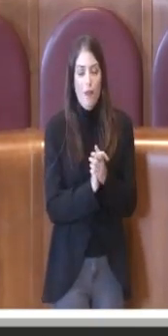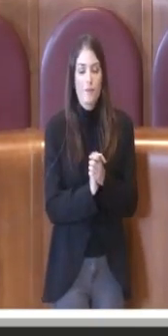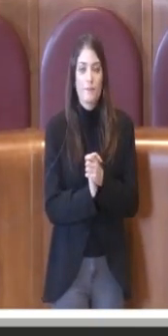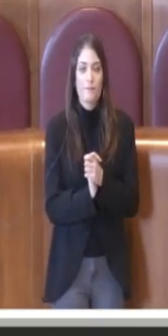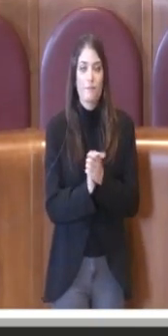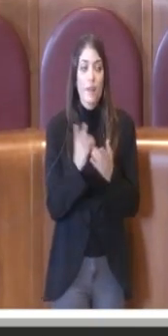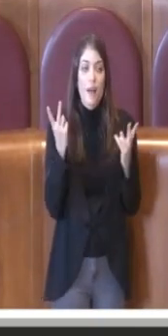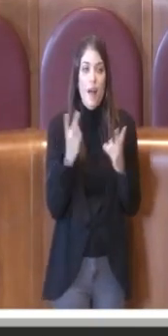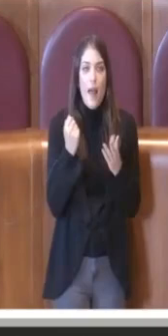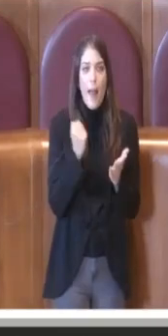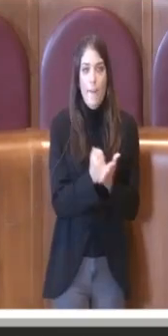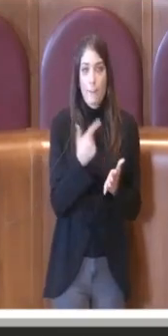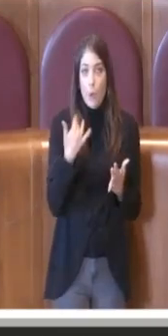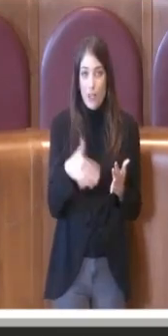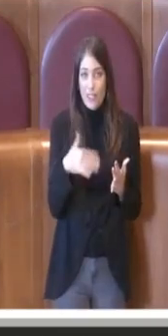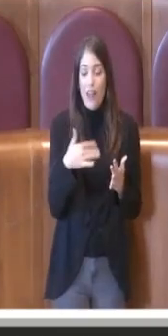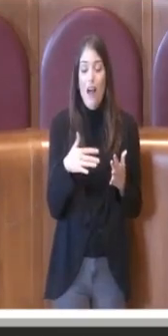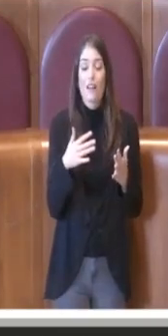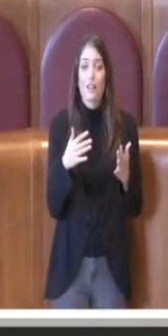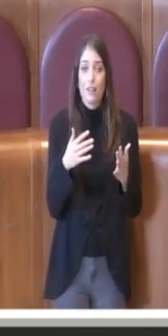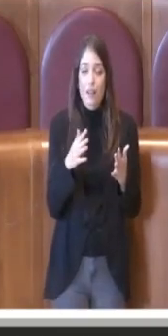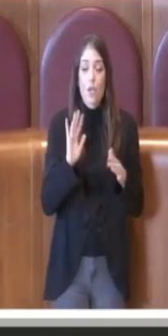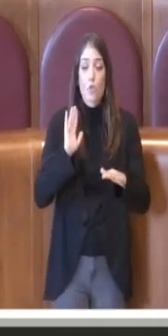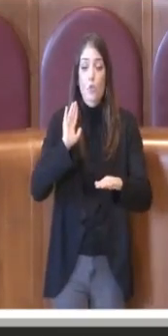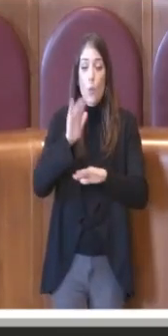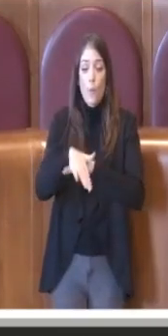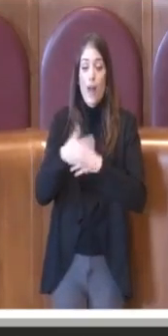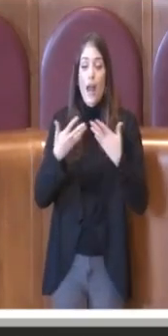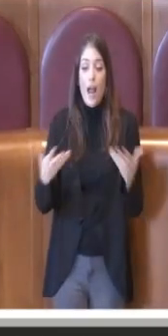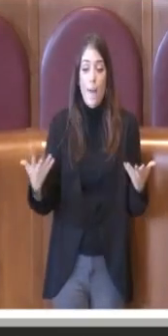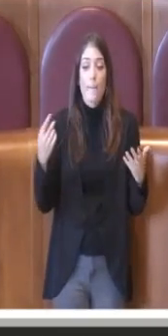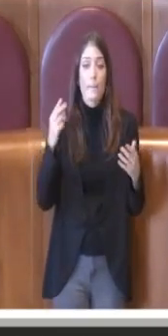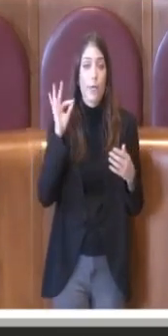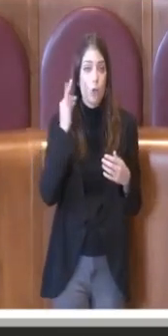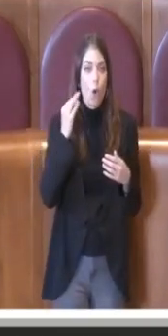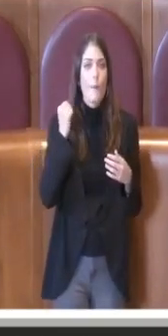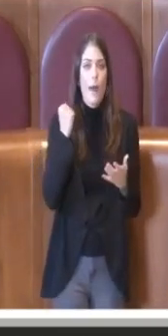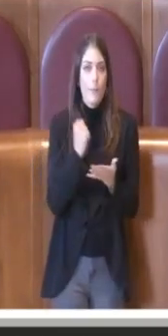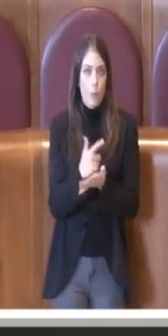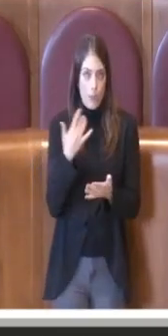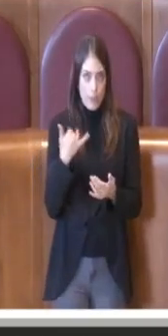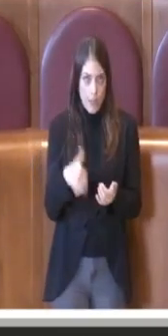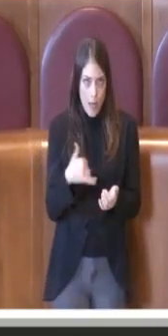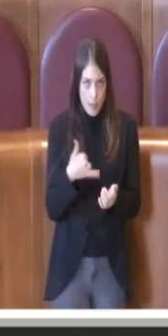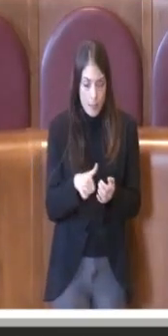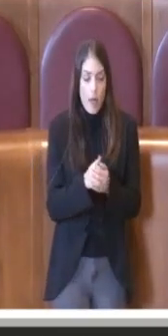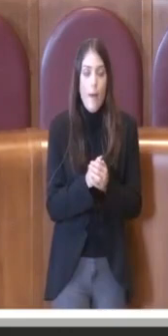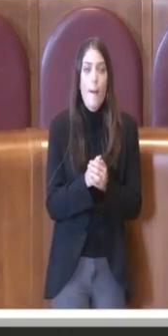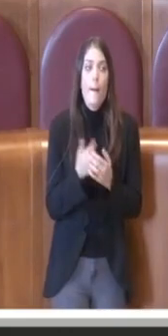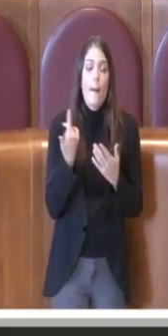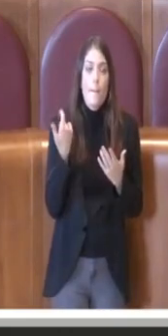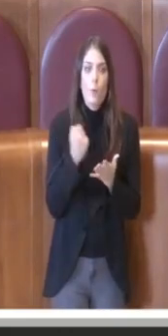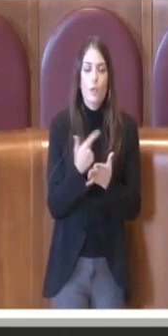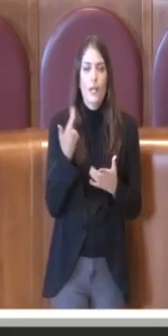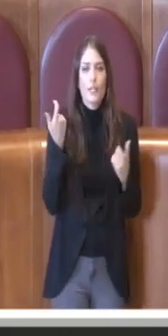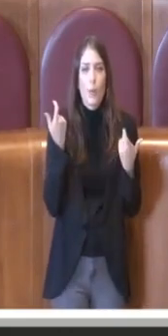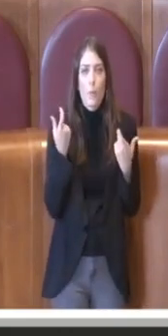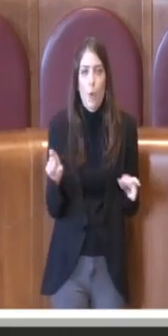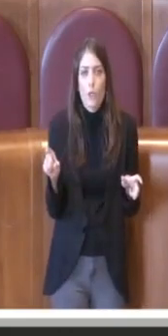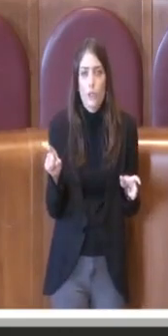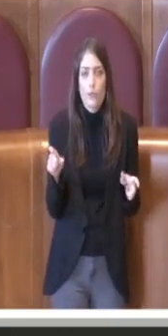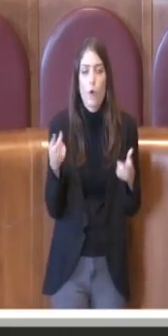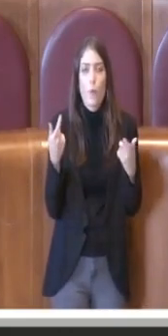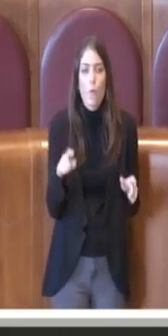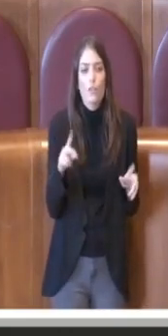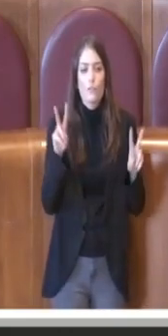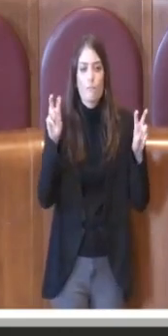importante riuscire ad attuare il superamento dei campi rom, è molto importante innanzitutto per un fatto